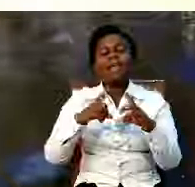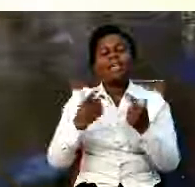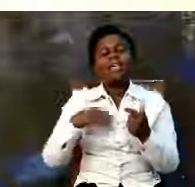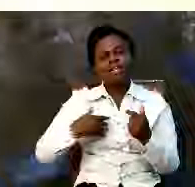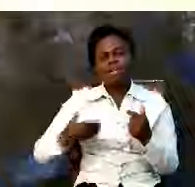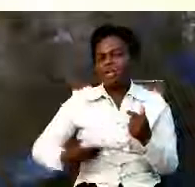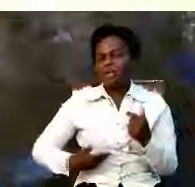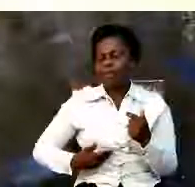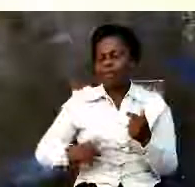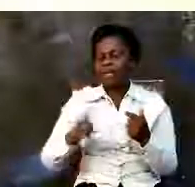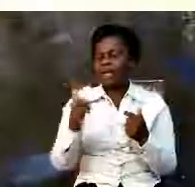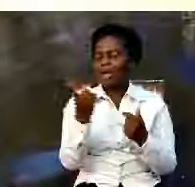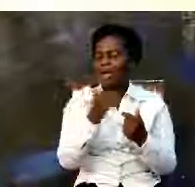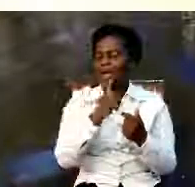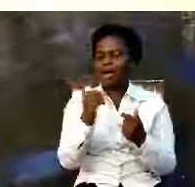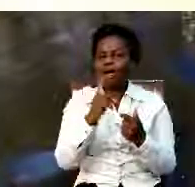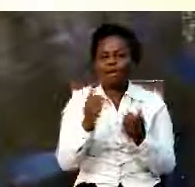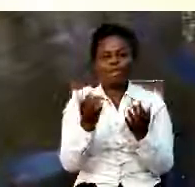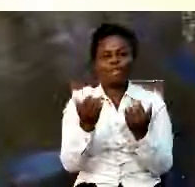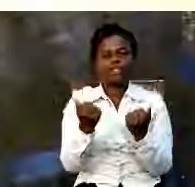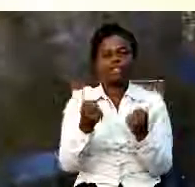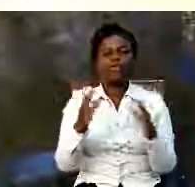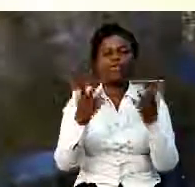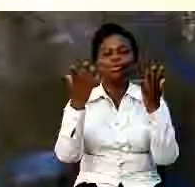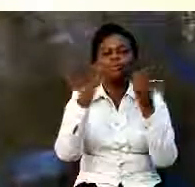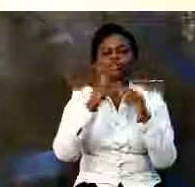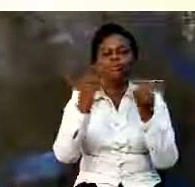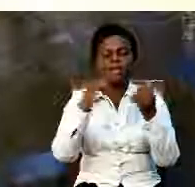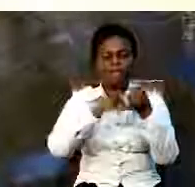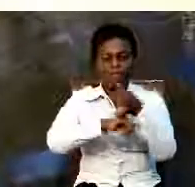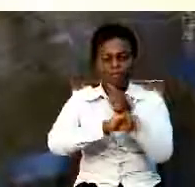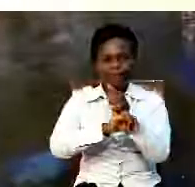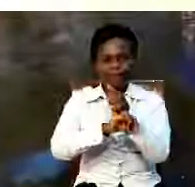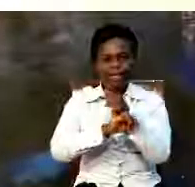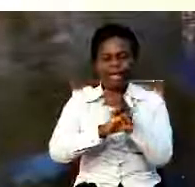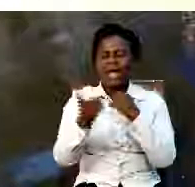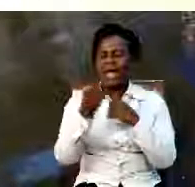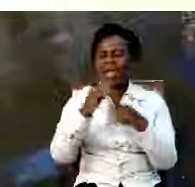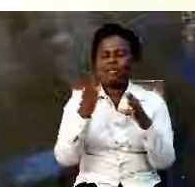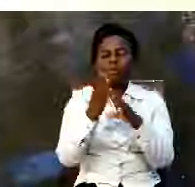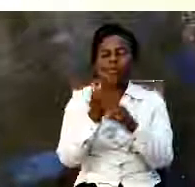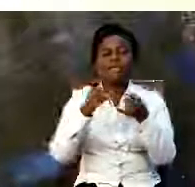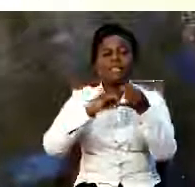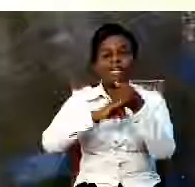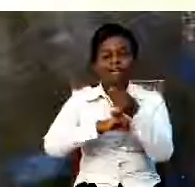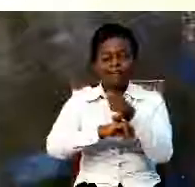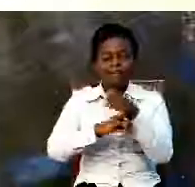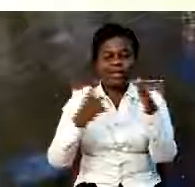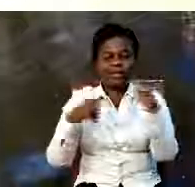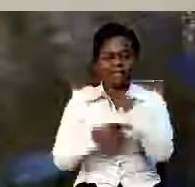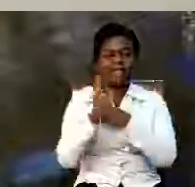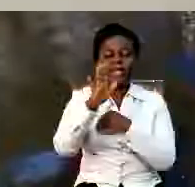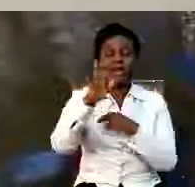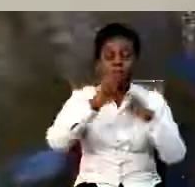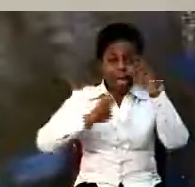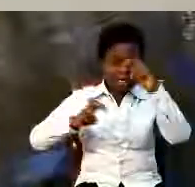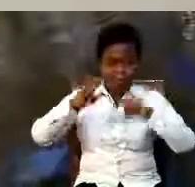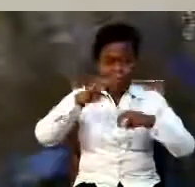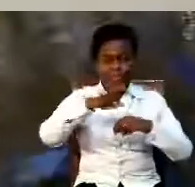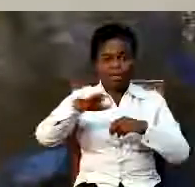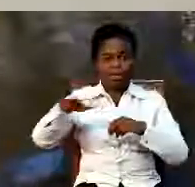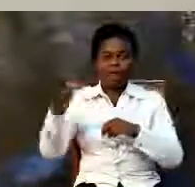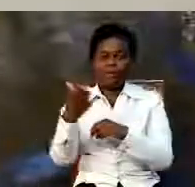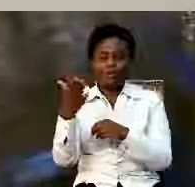bila rafiki wa kweli. Asipopata urafiki ndani yako, atautafuta mahali pengine. Unaweza kuchukua